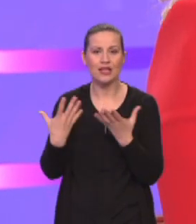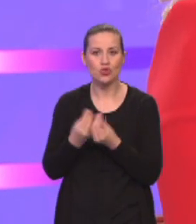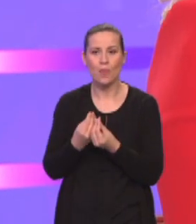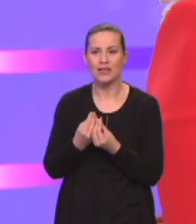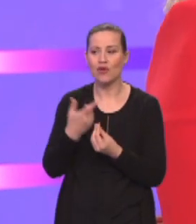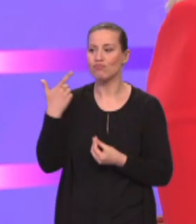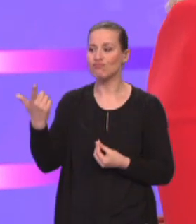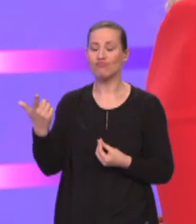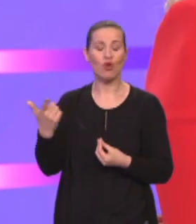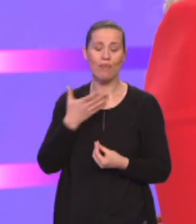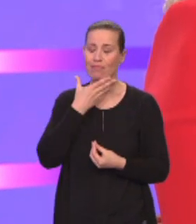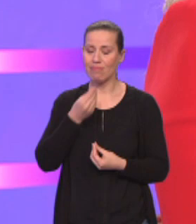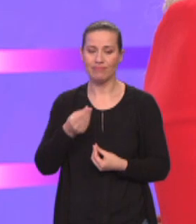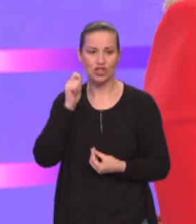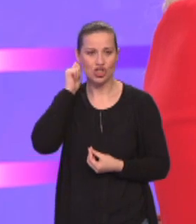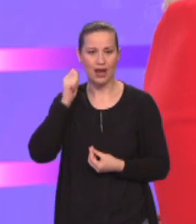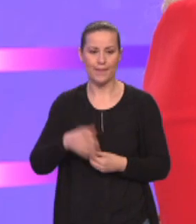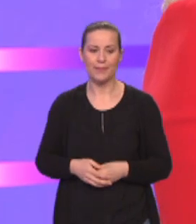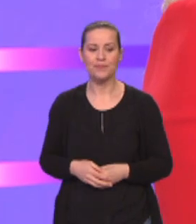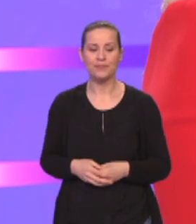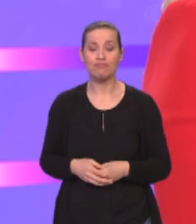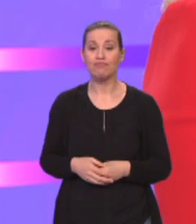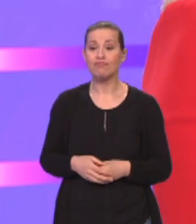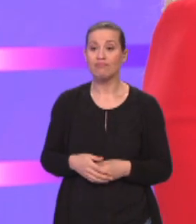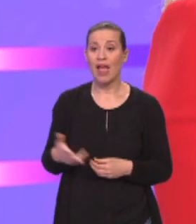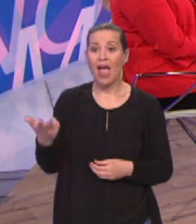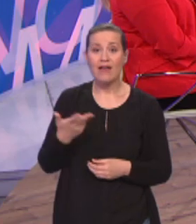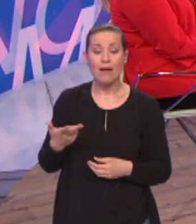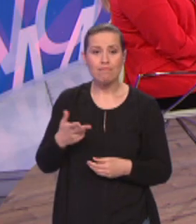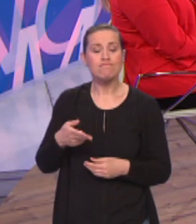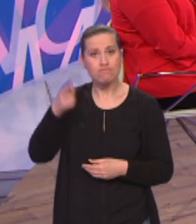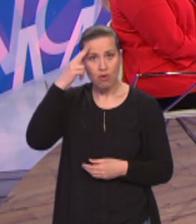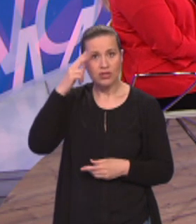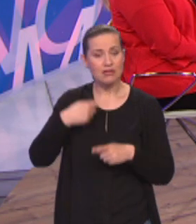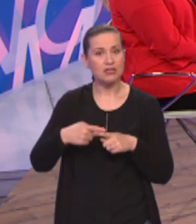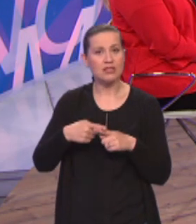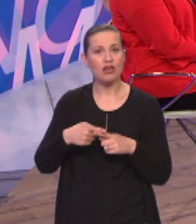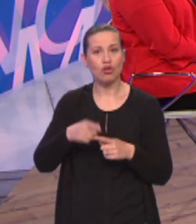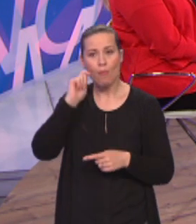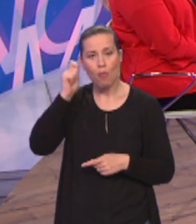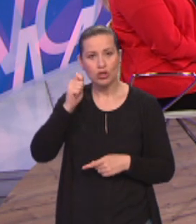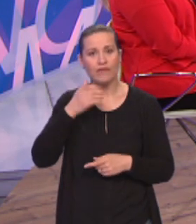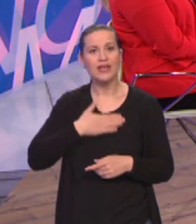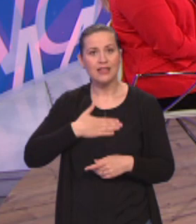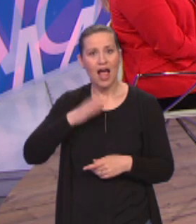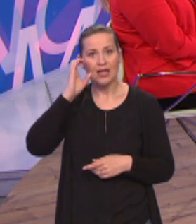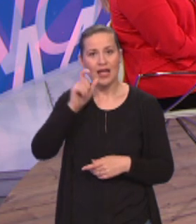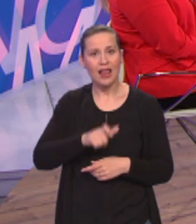drugim krasnim ženama. Koje zapravo se itekako dobro poznaju, jer, poštovani i dragi gledatelji,